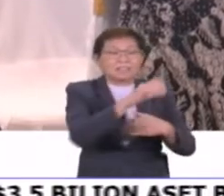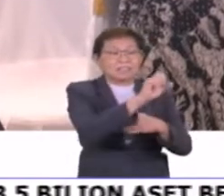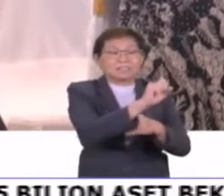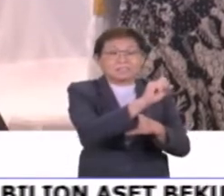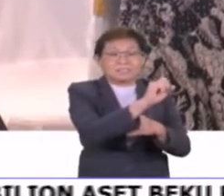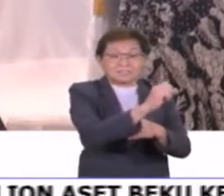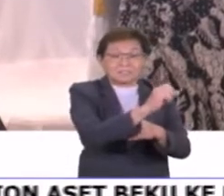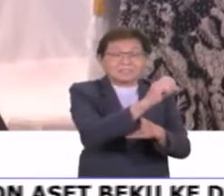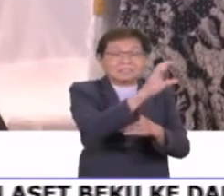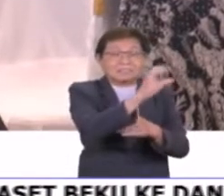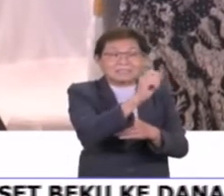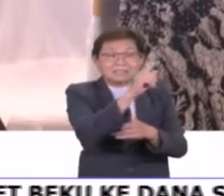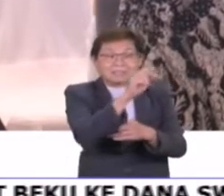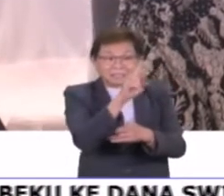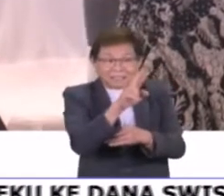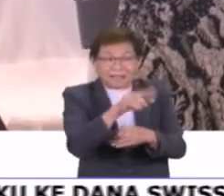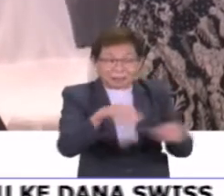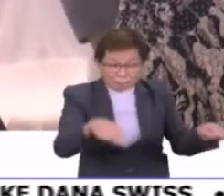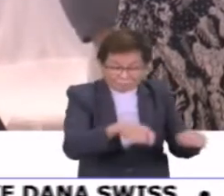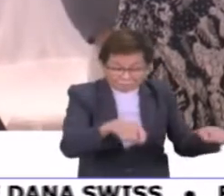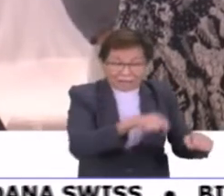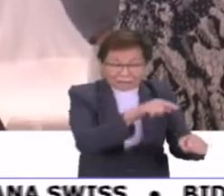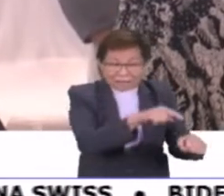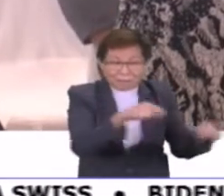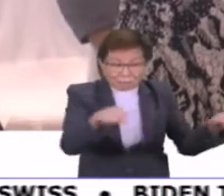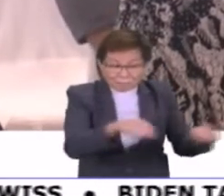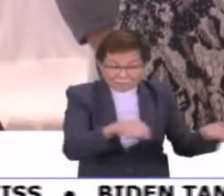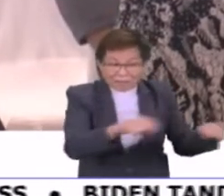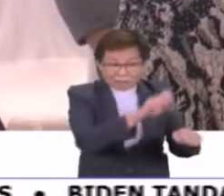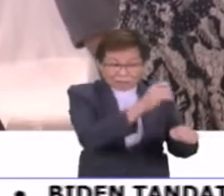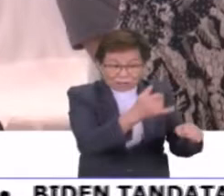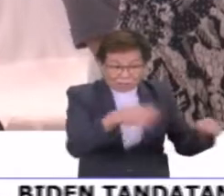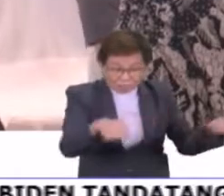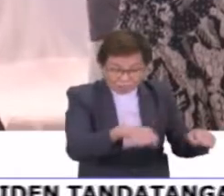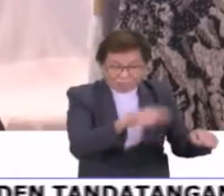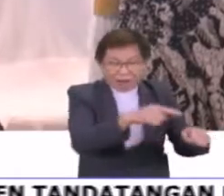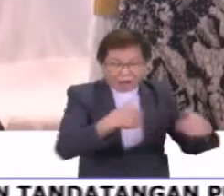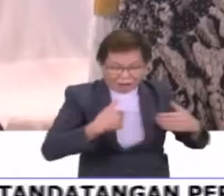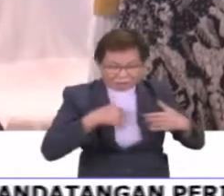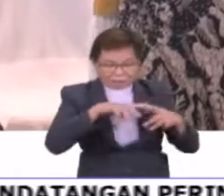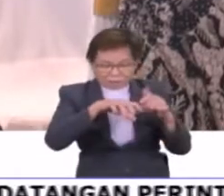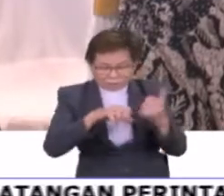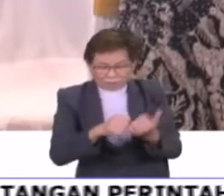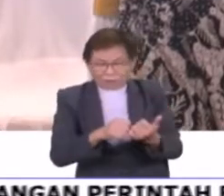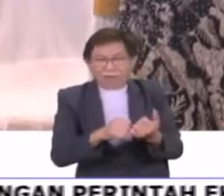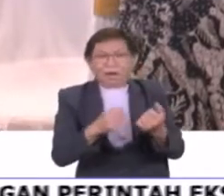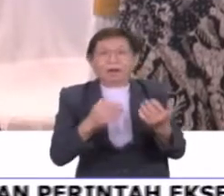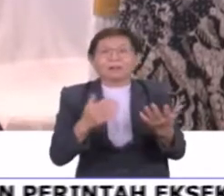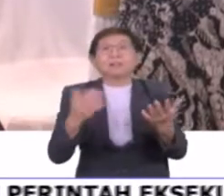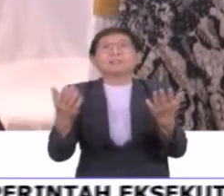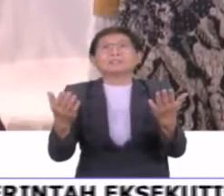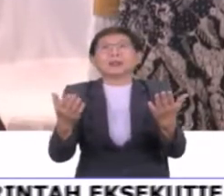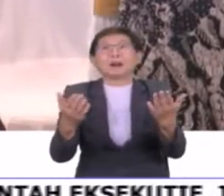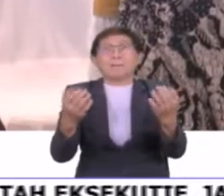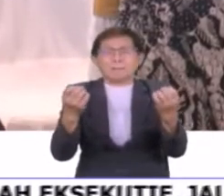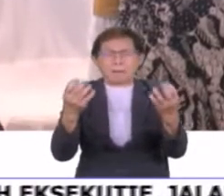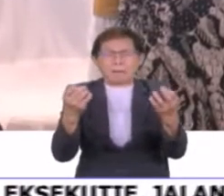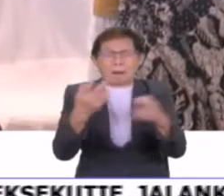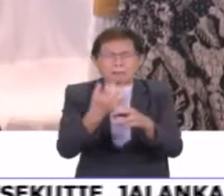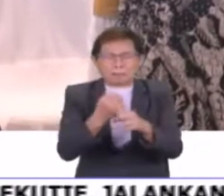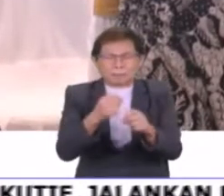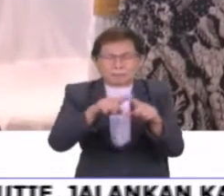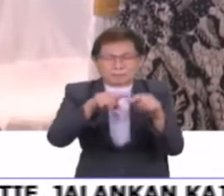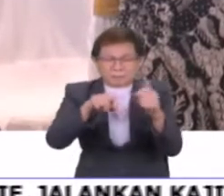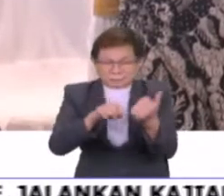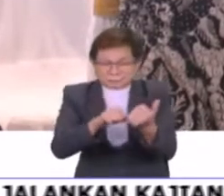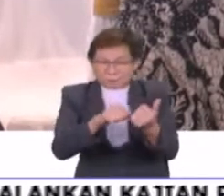galakkan. Jadi dengan oleh sebab itu insya-Allah akan lebih ramai akan mengambil sijil tersebut. Bila mereka dapatkan sijil itu,